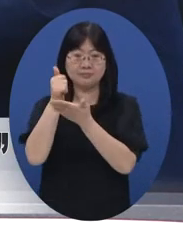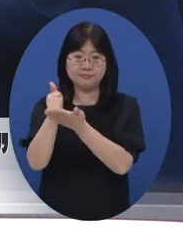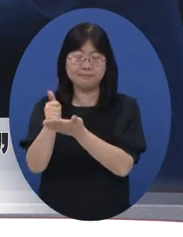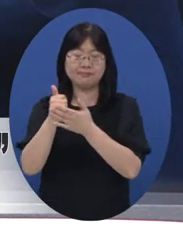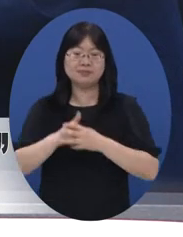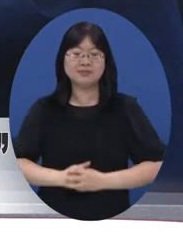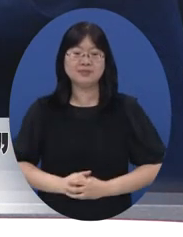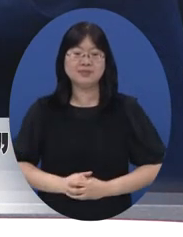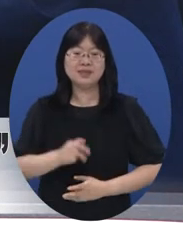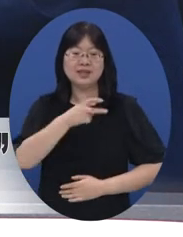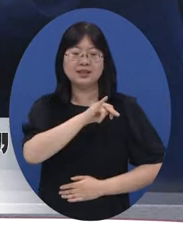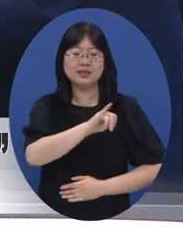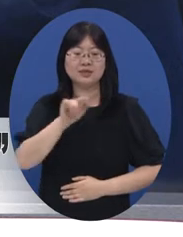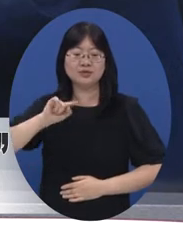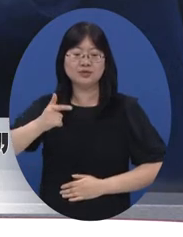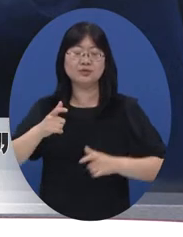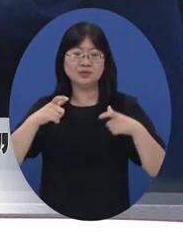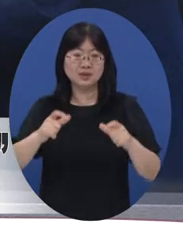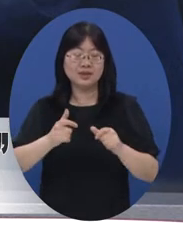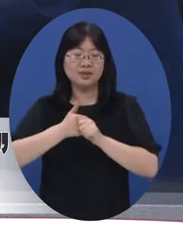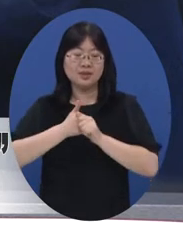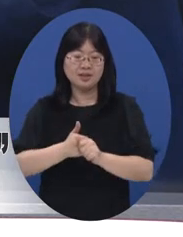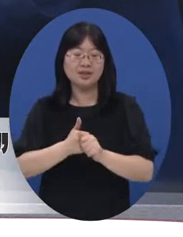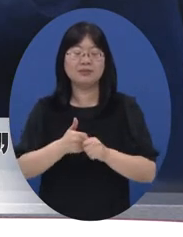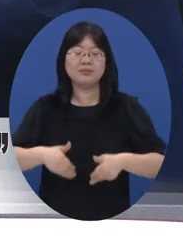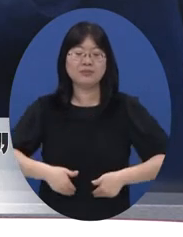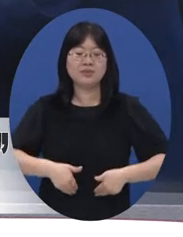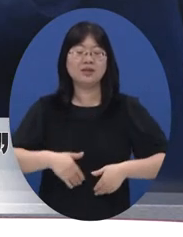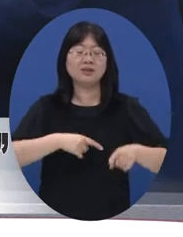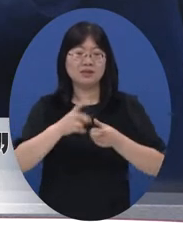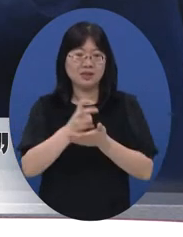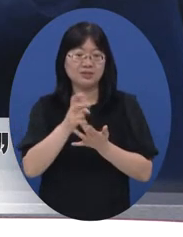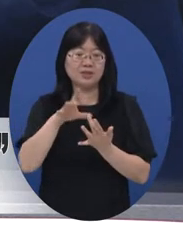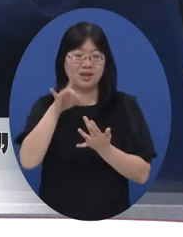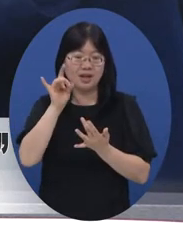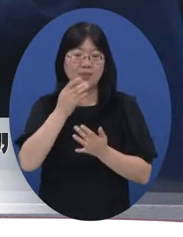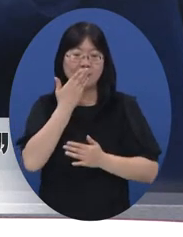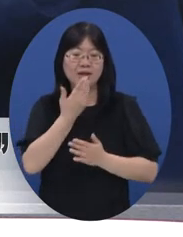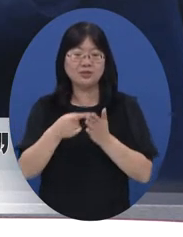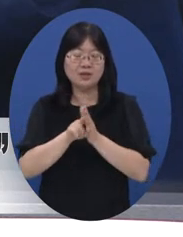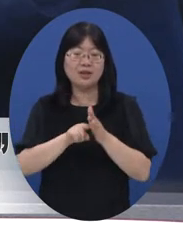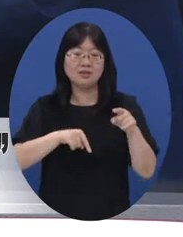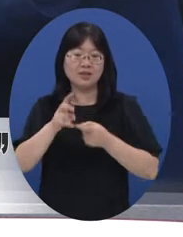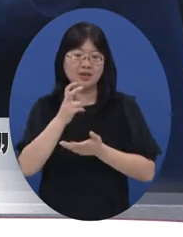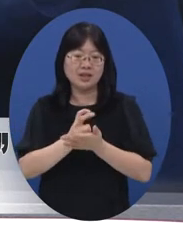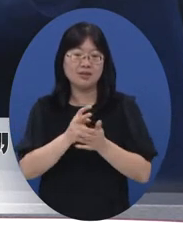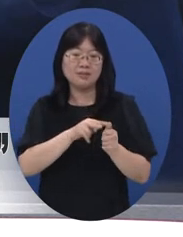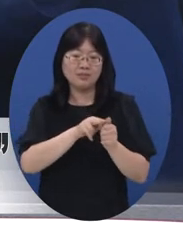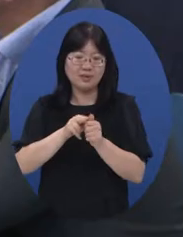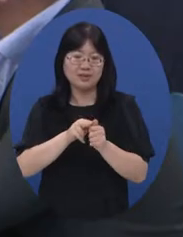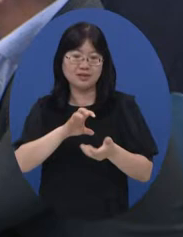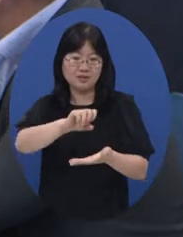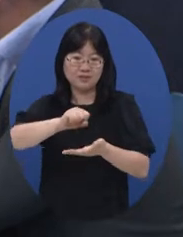식은 별로 필요한 정책을 선택해서 시행할 수 있도록 청색 마켓을 도입하겠다고 밝혔습니다